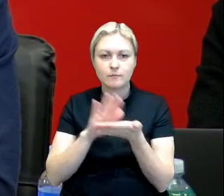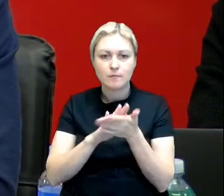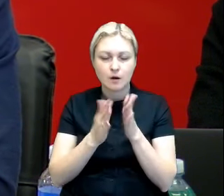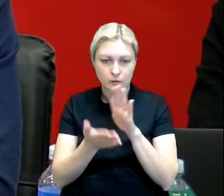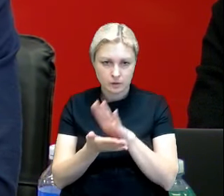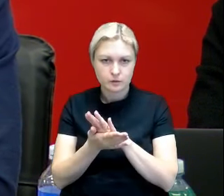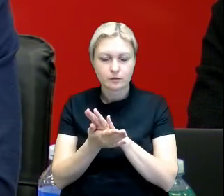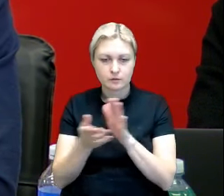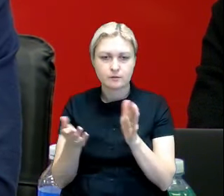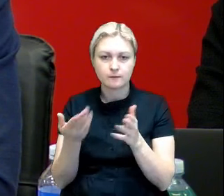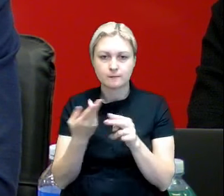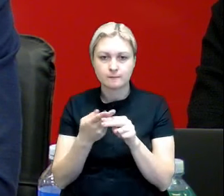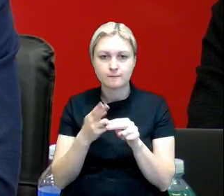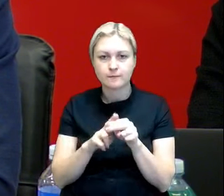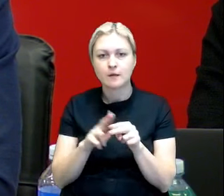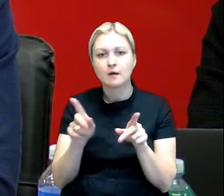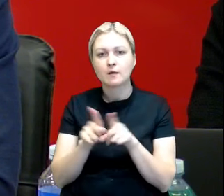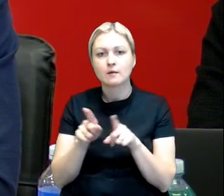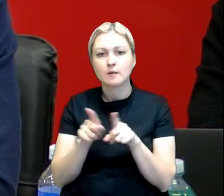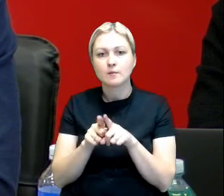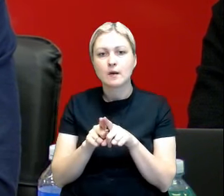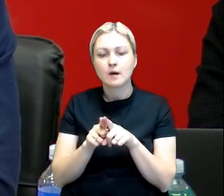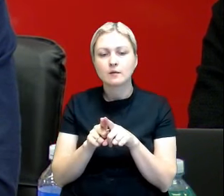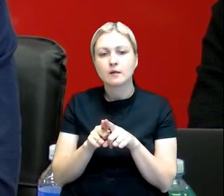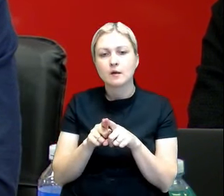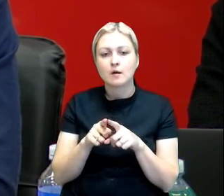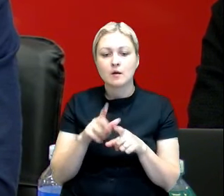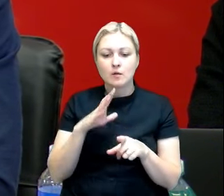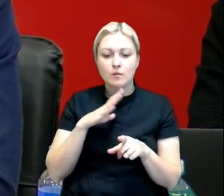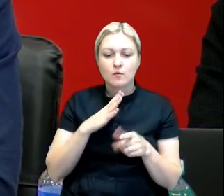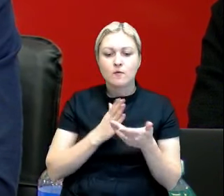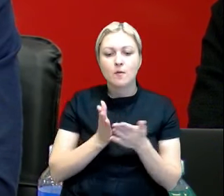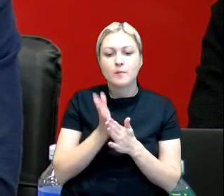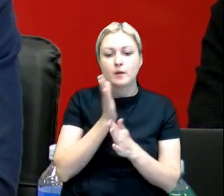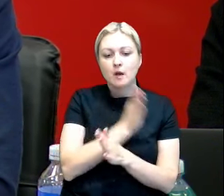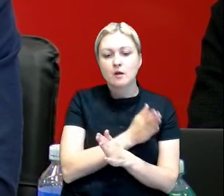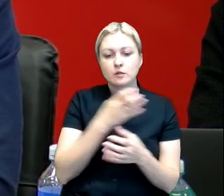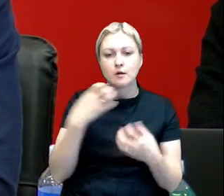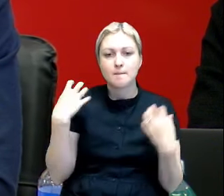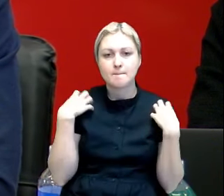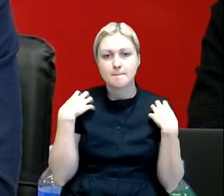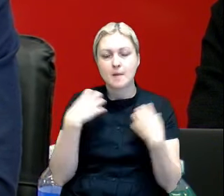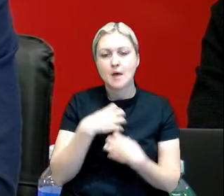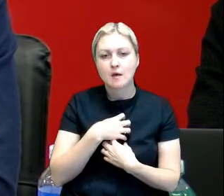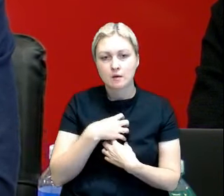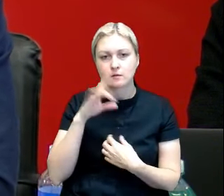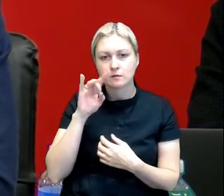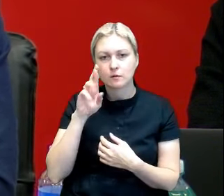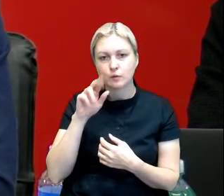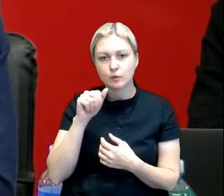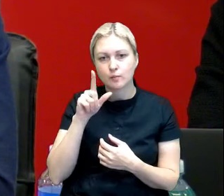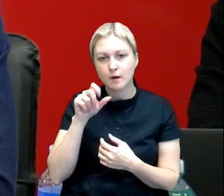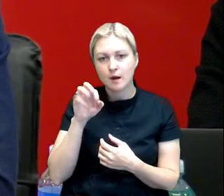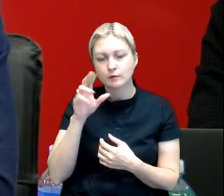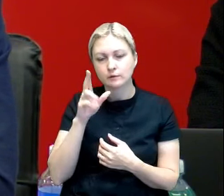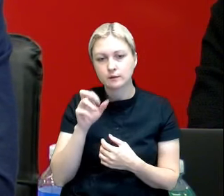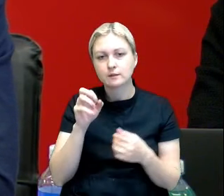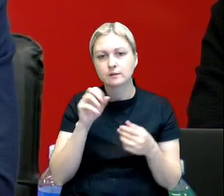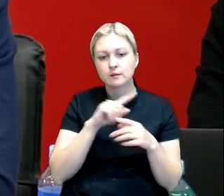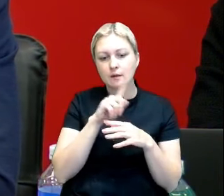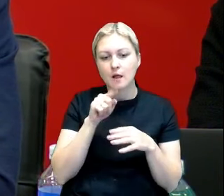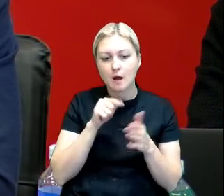irgi ilgamečiam merui vytautui grubliauskui kad daug kartų buvo svarstytas klausimas tačiau tačiau